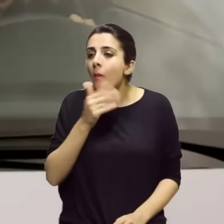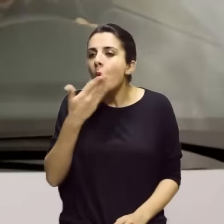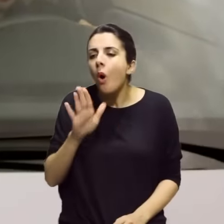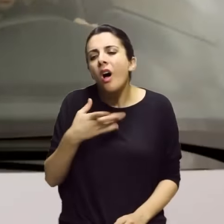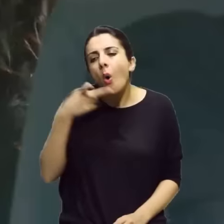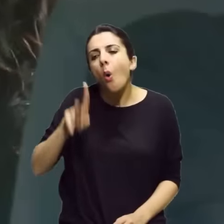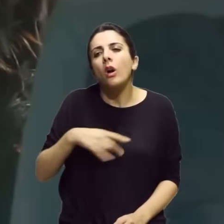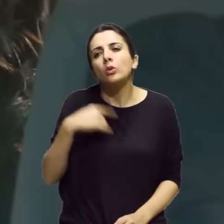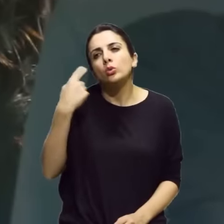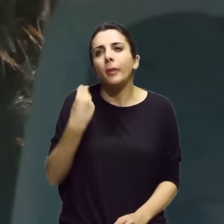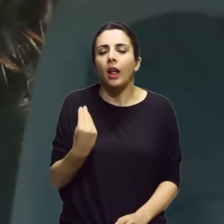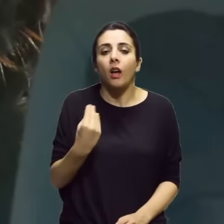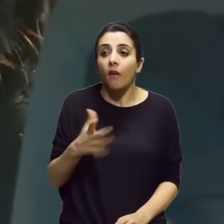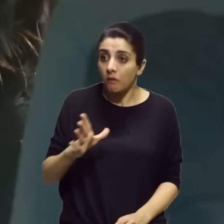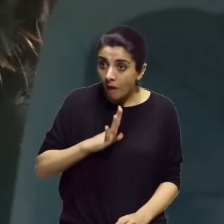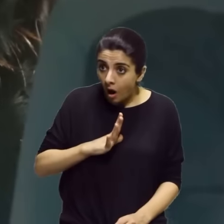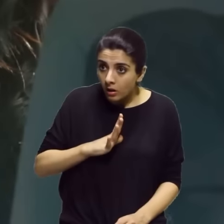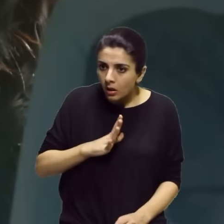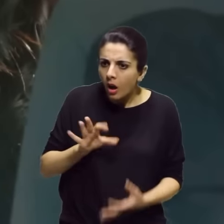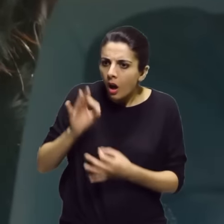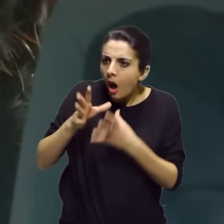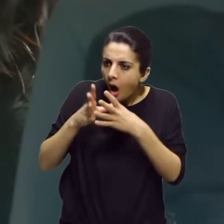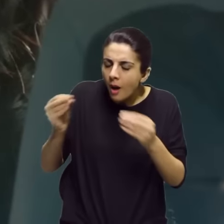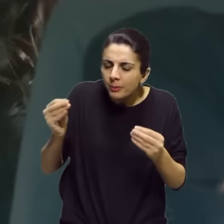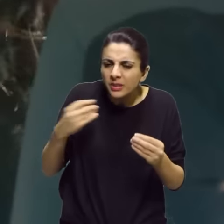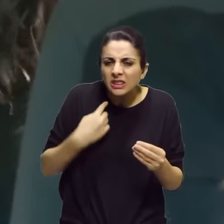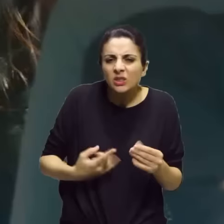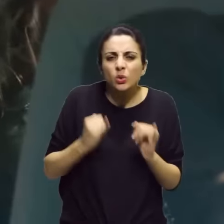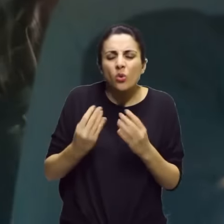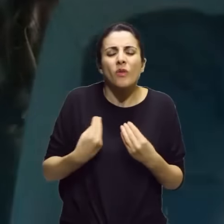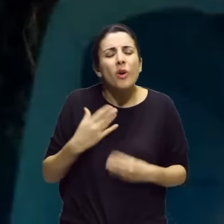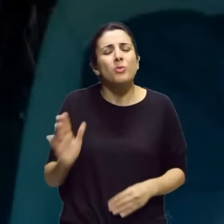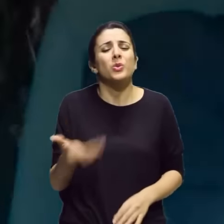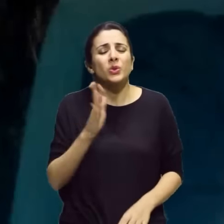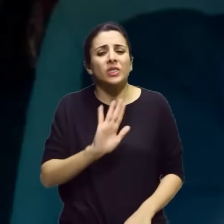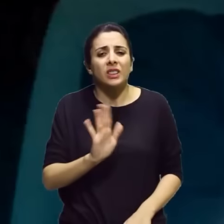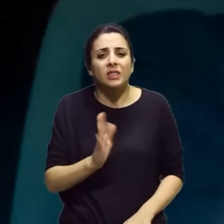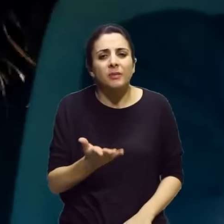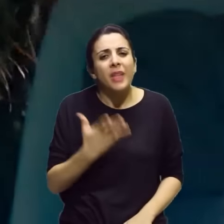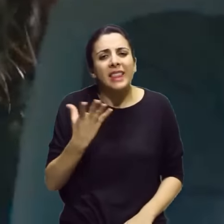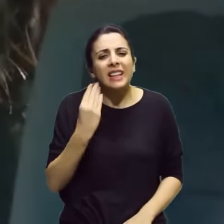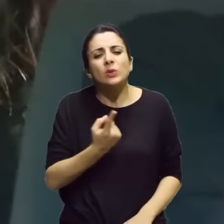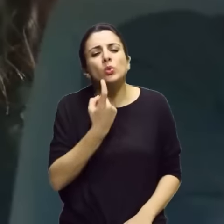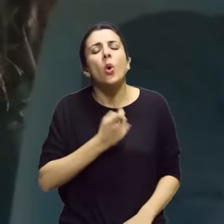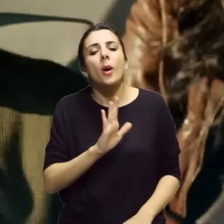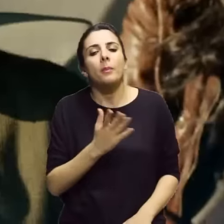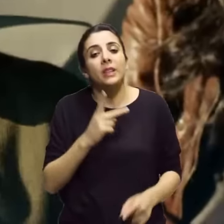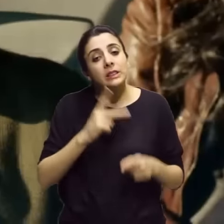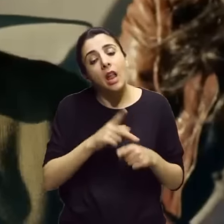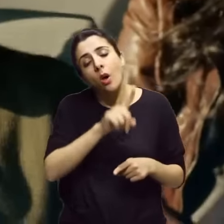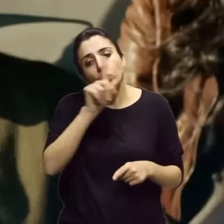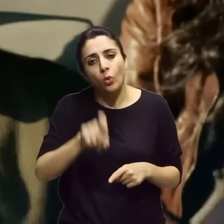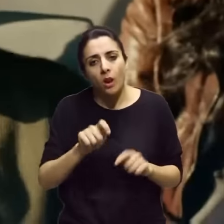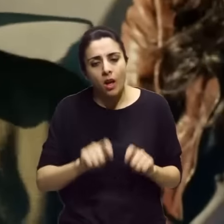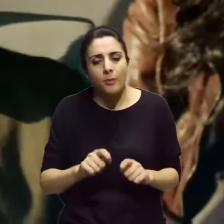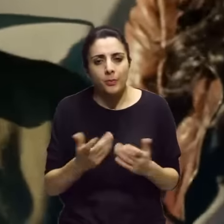bilirsin. Varken yok olması. Ama neyse boş ver. En iyisi sorma. Zeyno'ya